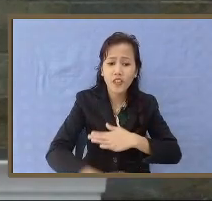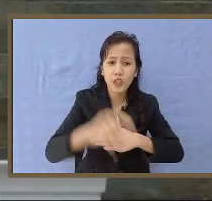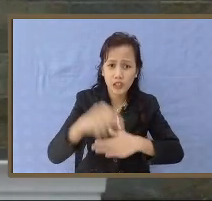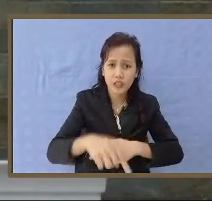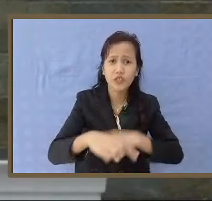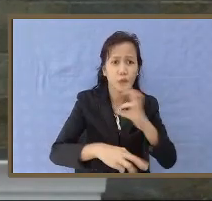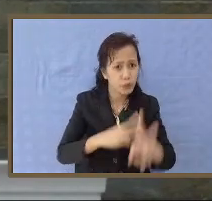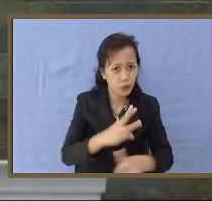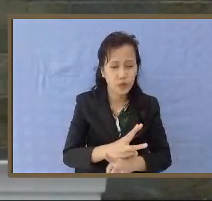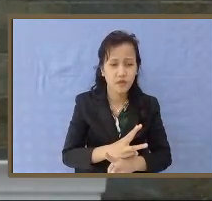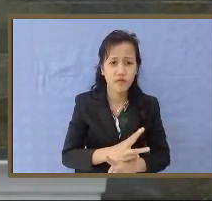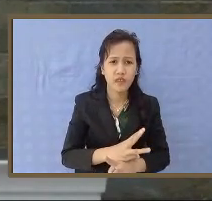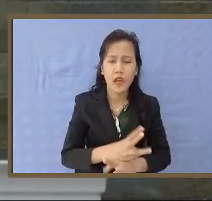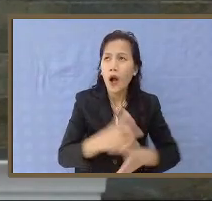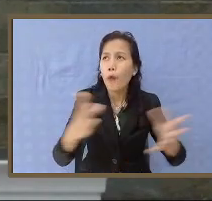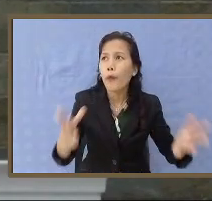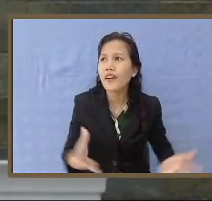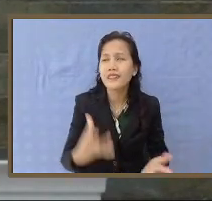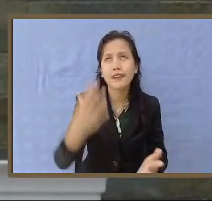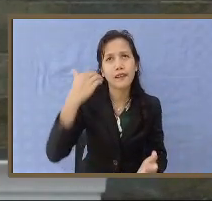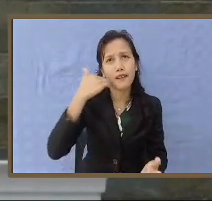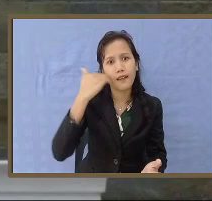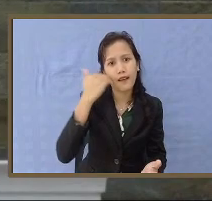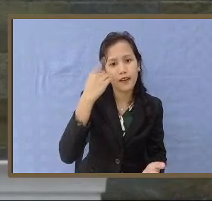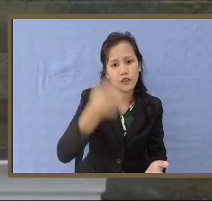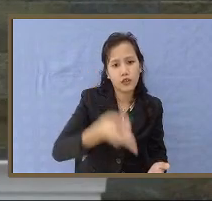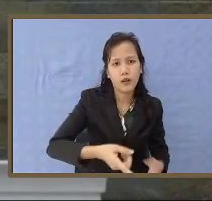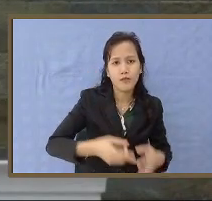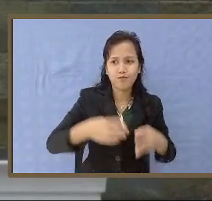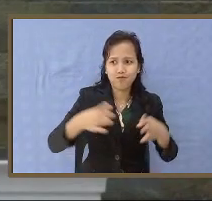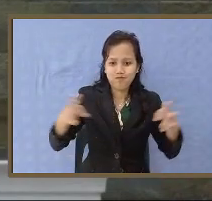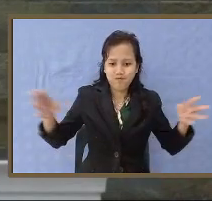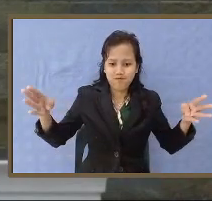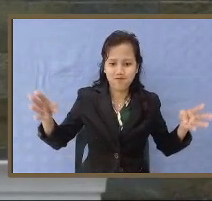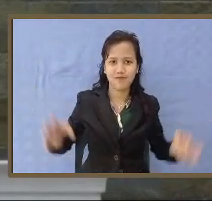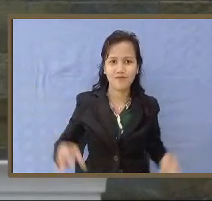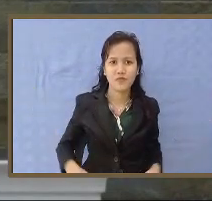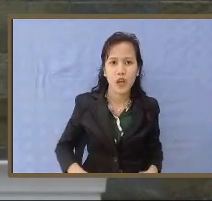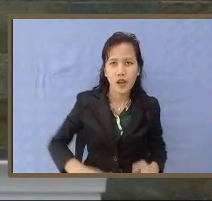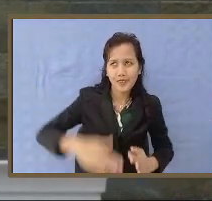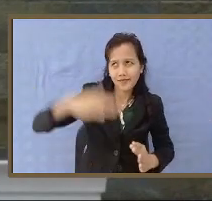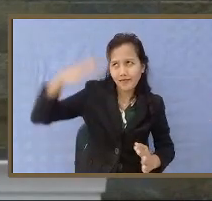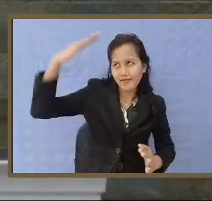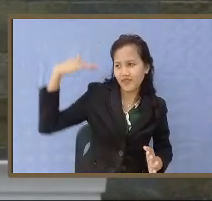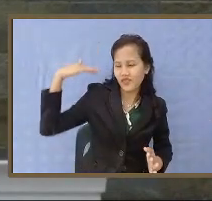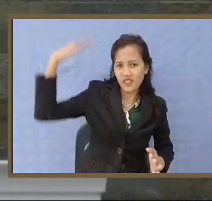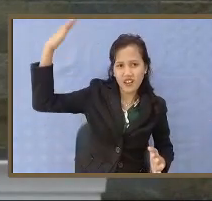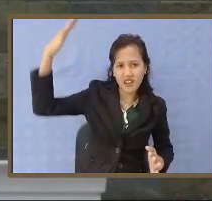Nasaan naman ang hiya ninyo? Naglumaki kayo ng ganyan tapos parang may karapatan na kayo mag-amba-amba sa magulang ninyo.